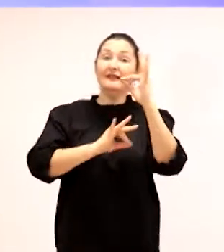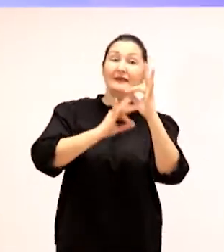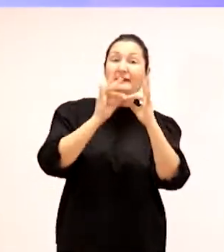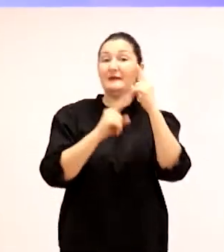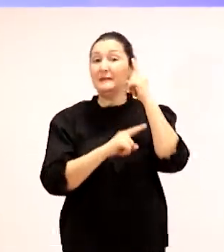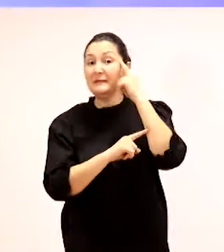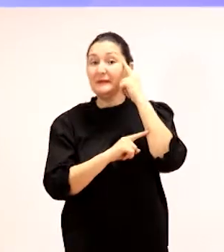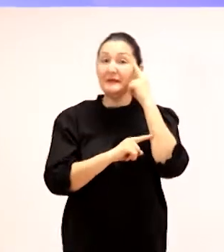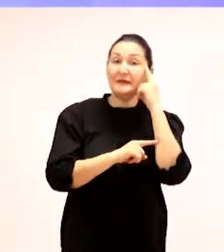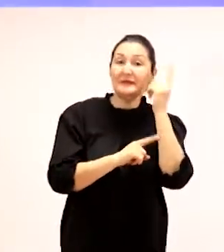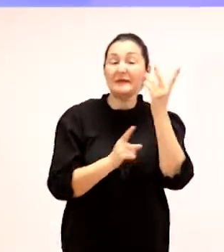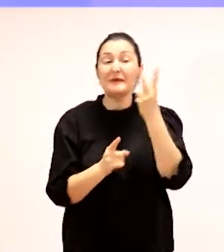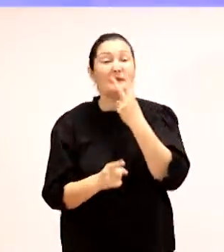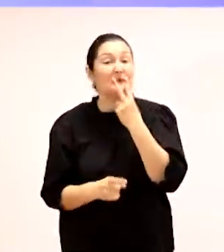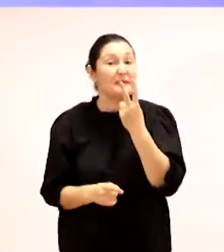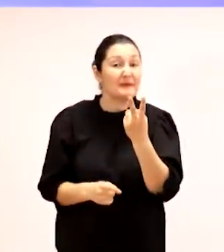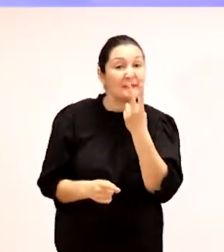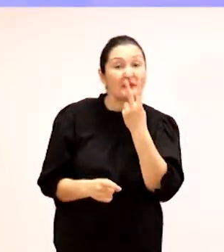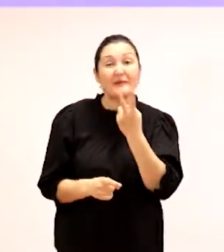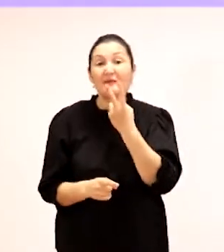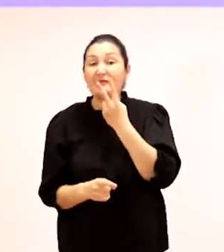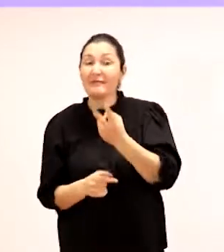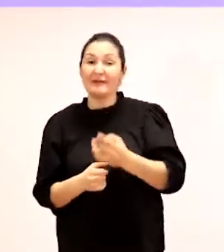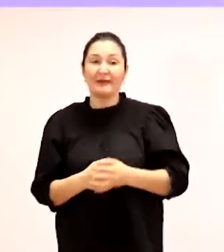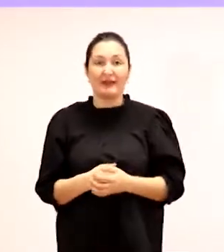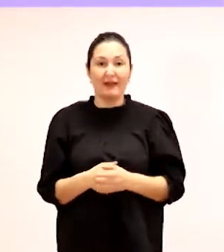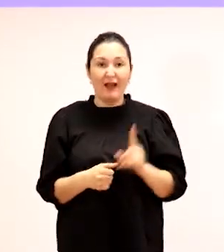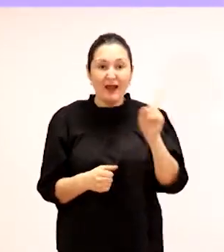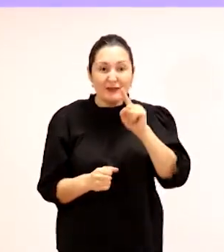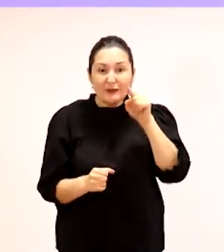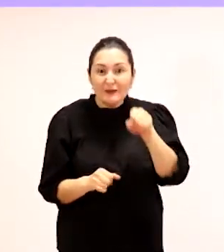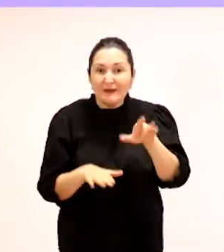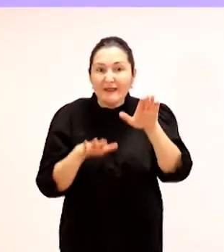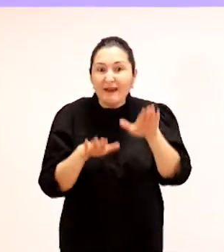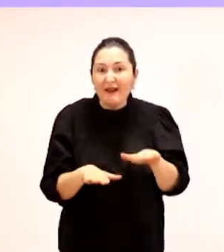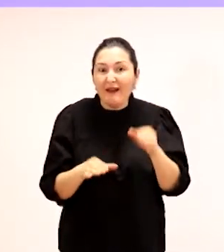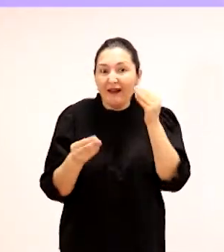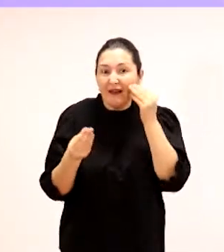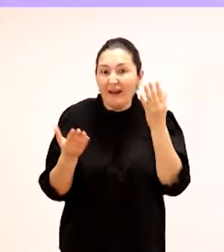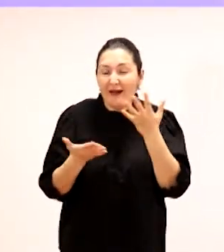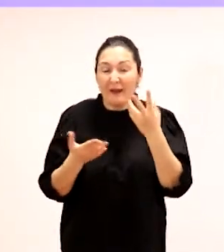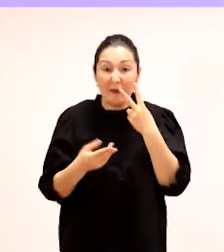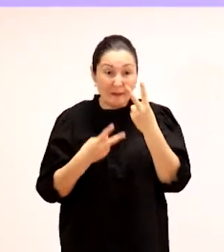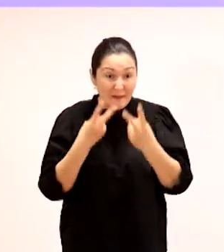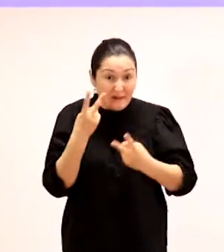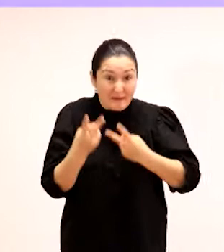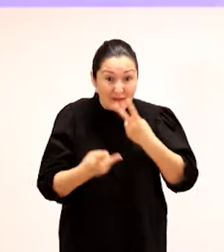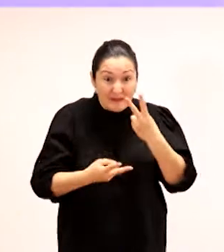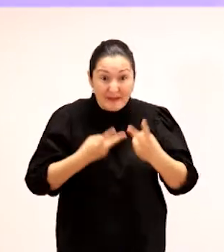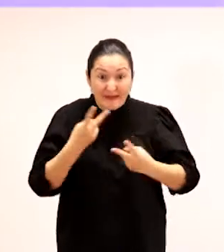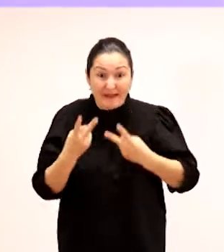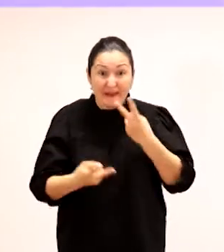О, ну-ка посмотрим, а что здесь? О,